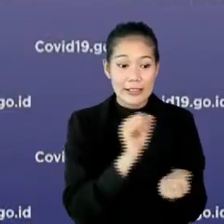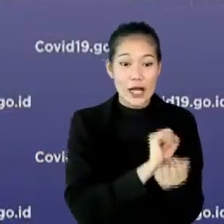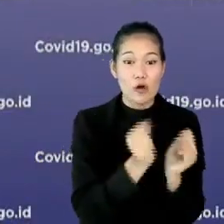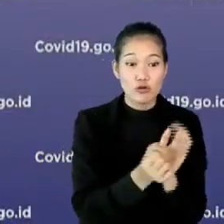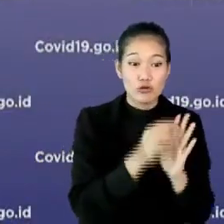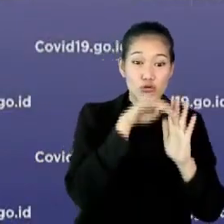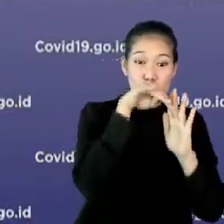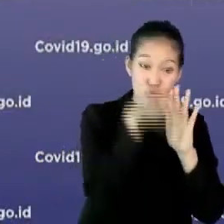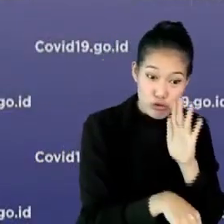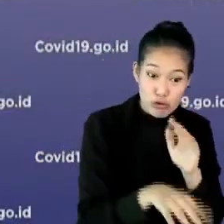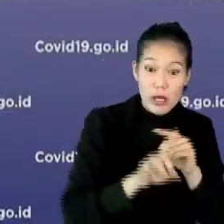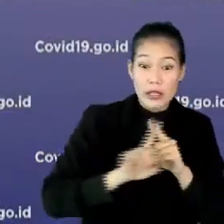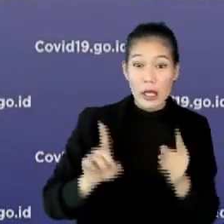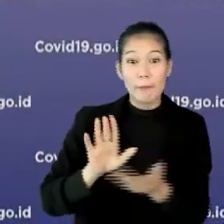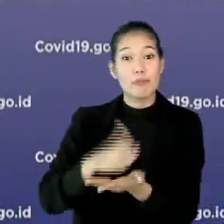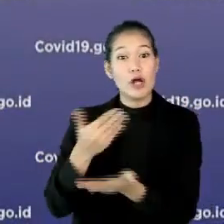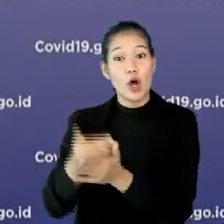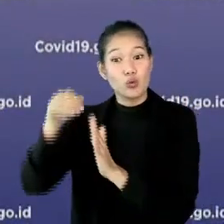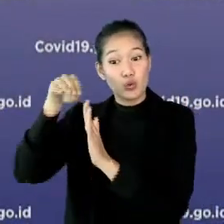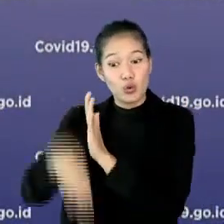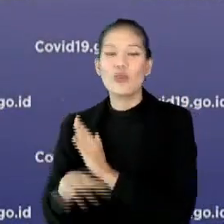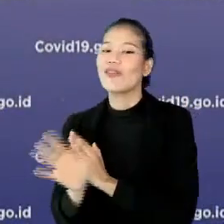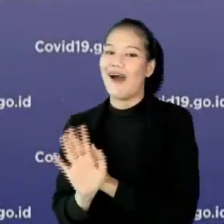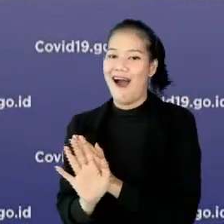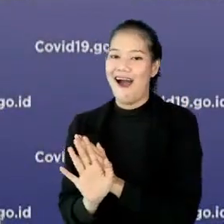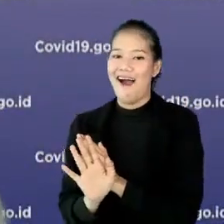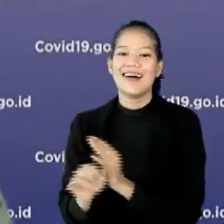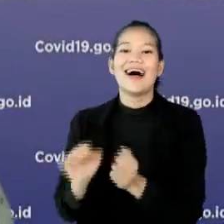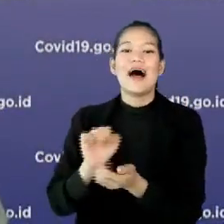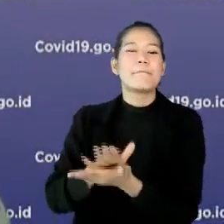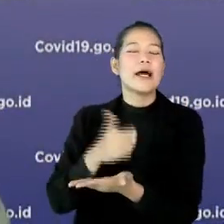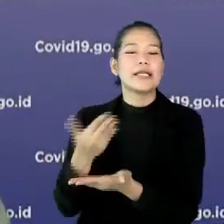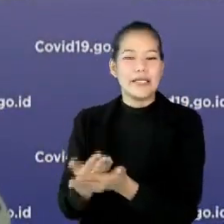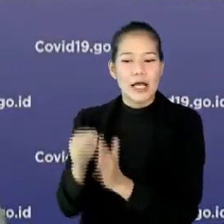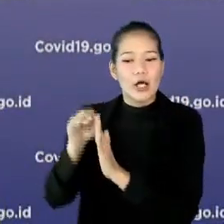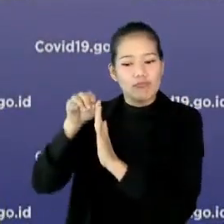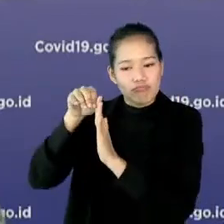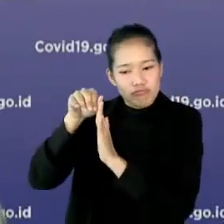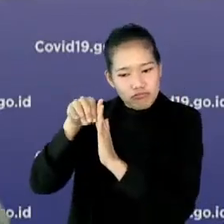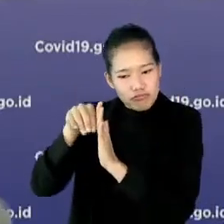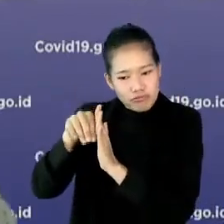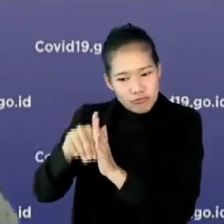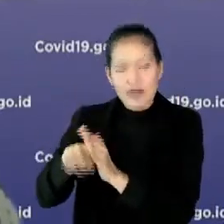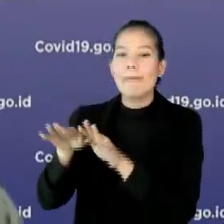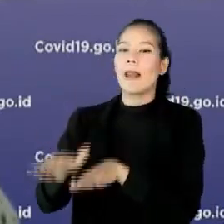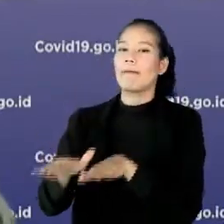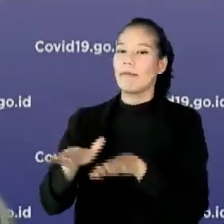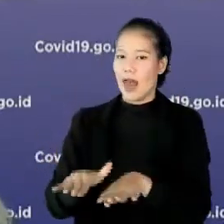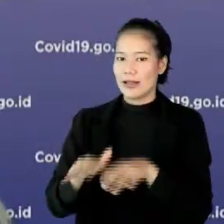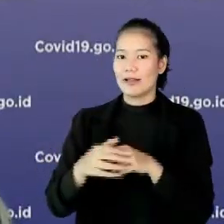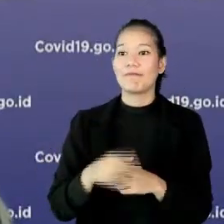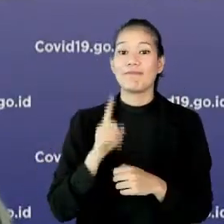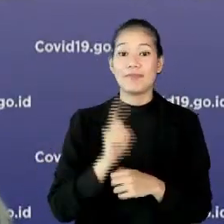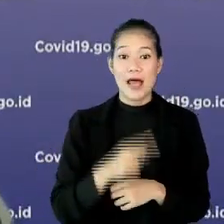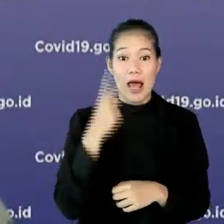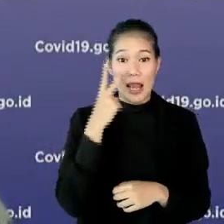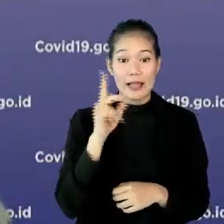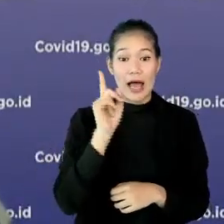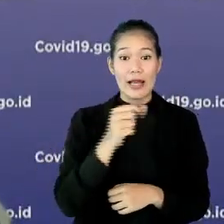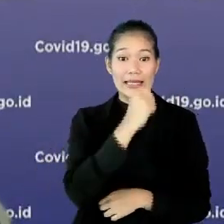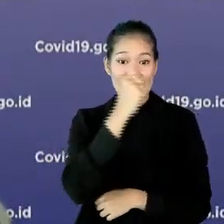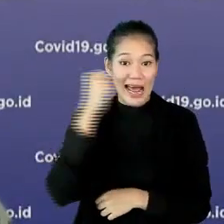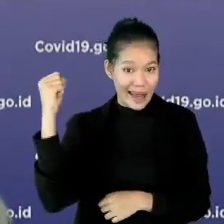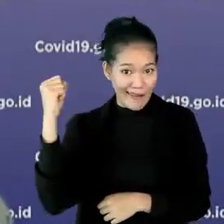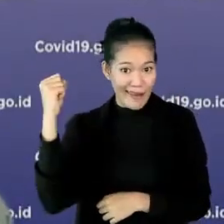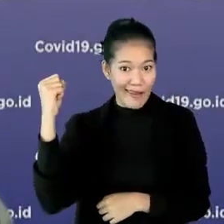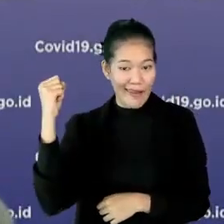kematian tidak langsung serta-merta berkurang juga, butuh waktu lebih panjang lagi untuk melihat dampak penurunan angka kematian. Kemudian di grafik sebelah kanan, ini